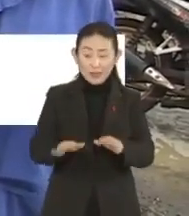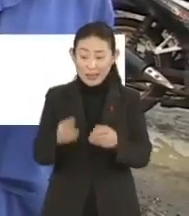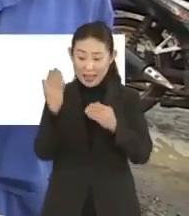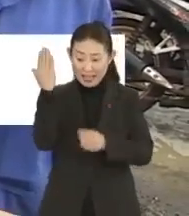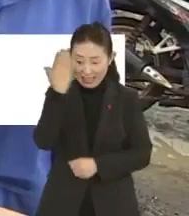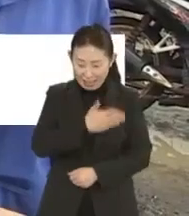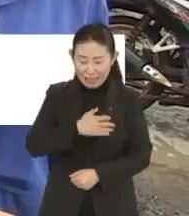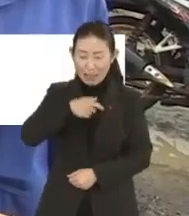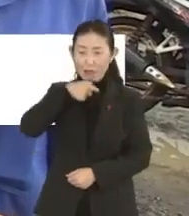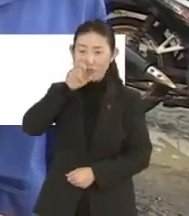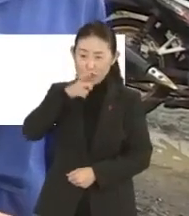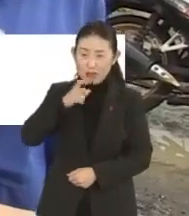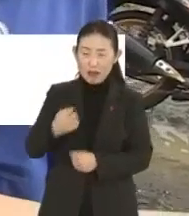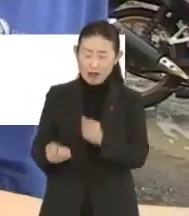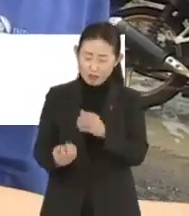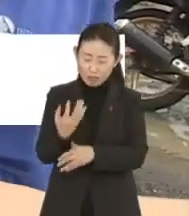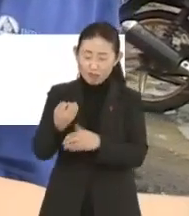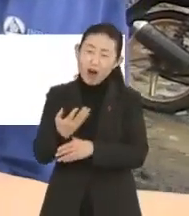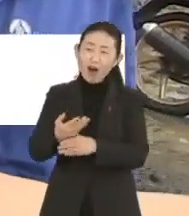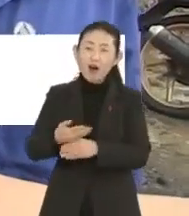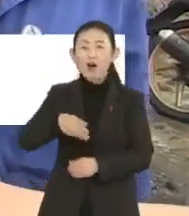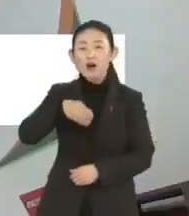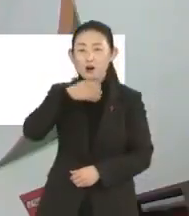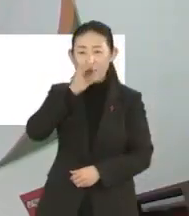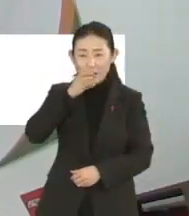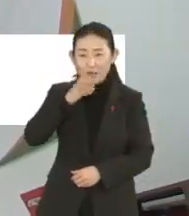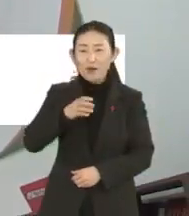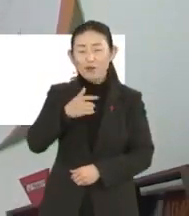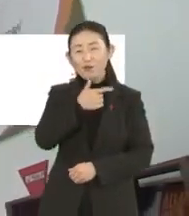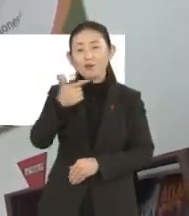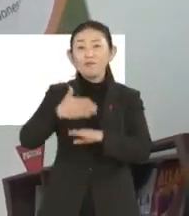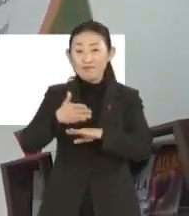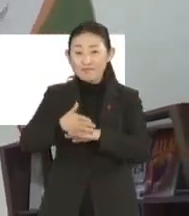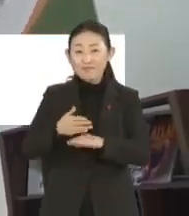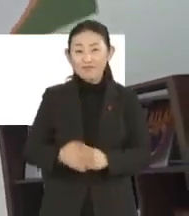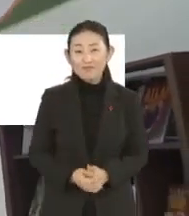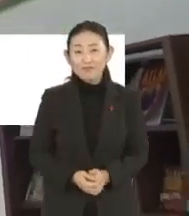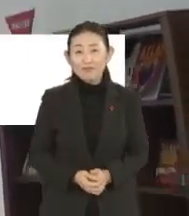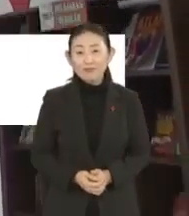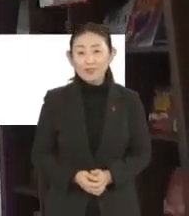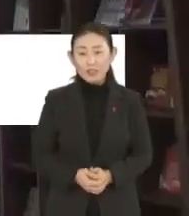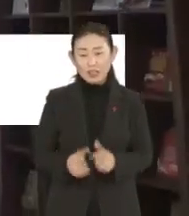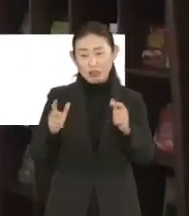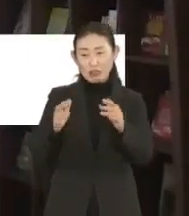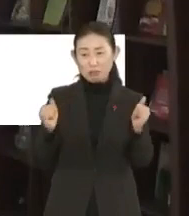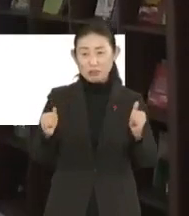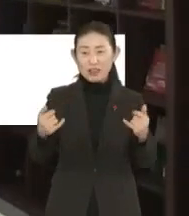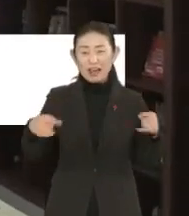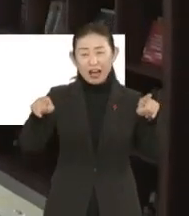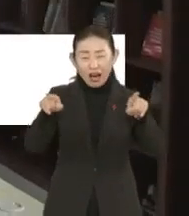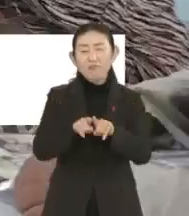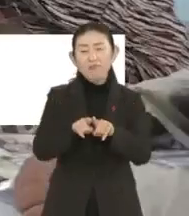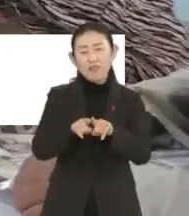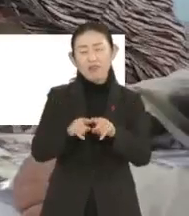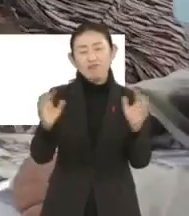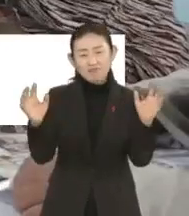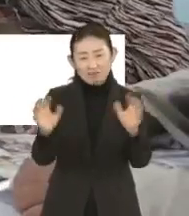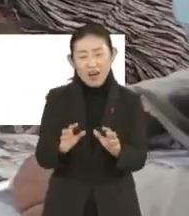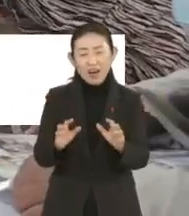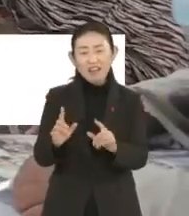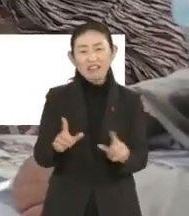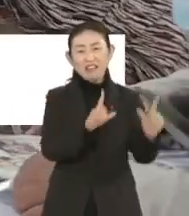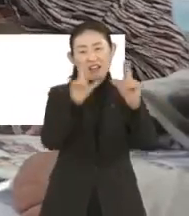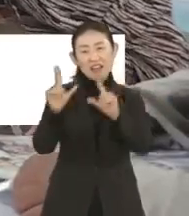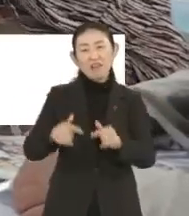nelayan dan air ini cukup untuk kebutuhan nelayan. Terima kasih. 주민들과 같이 가야 된다는 그런 취지에서 저희가